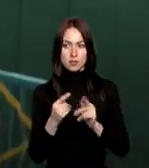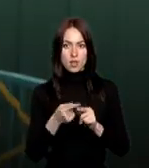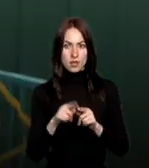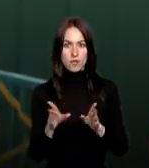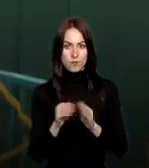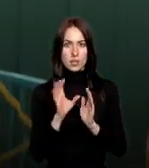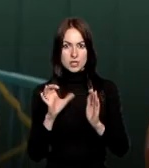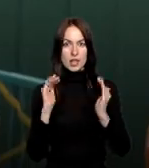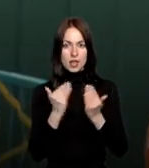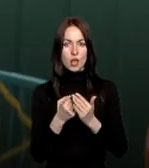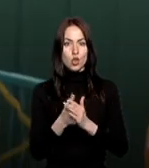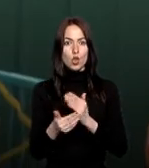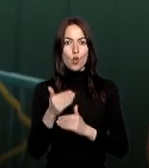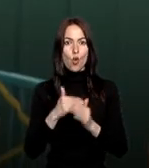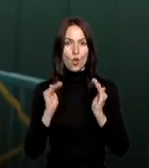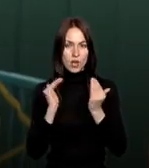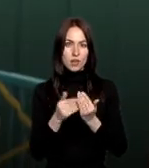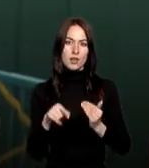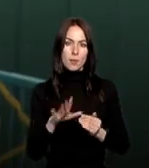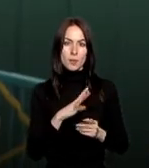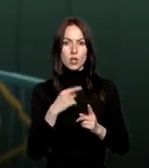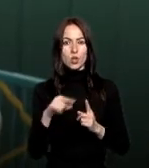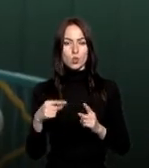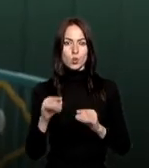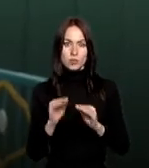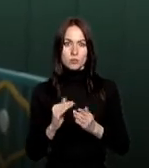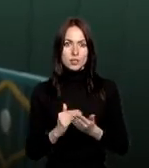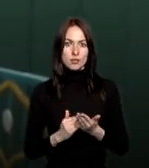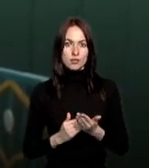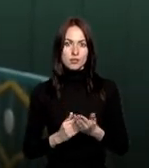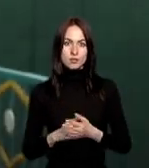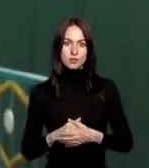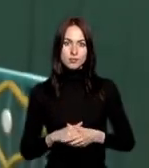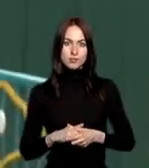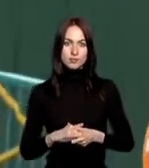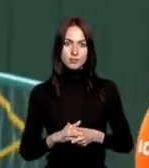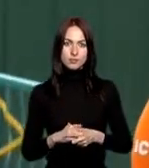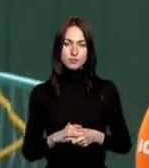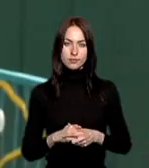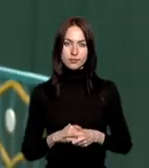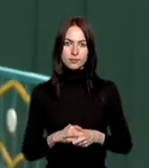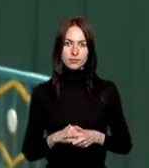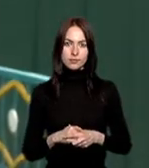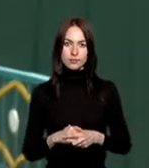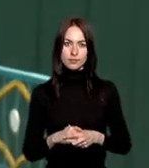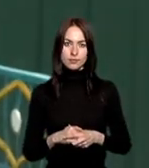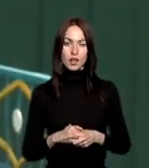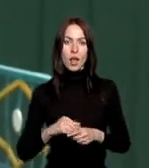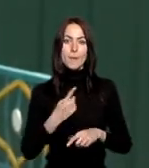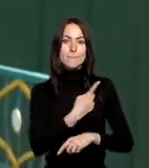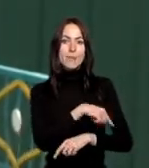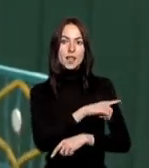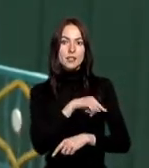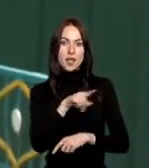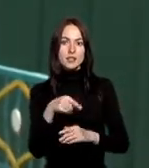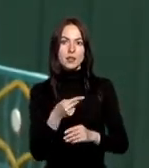реанімації. До реанімації там були інші списки. Це з реанімації. До реанімації там були і інші списки. Медсестри